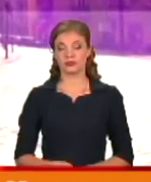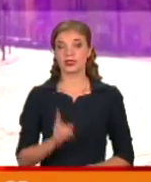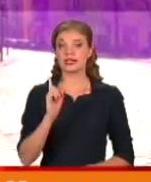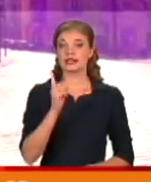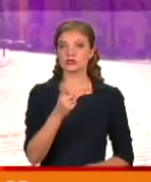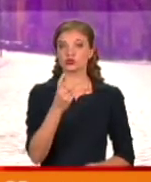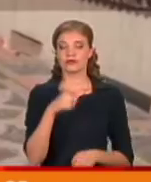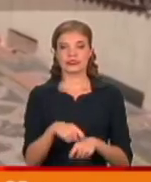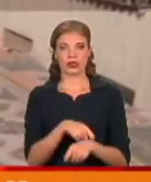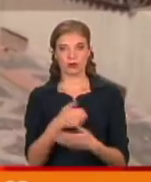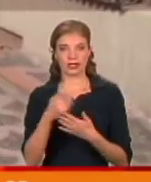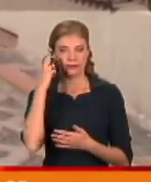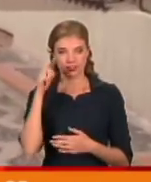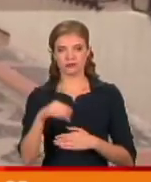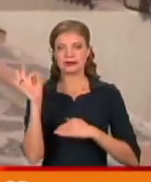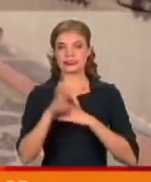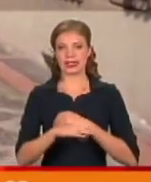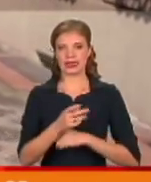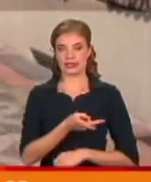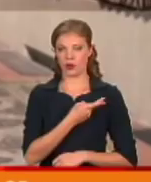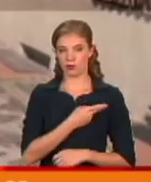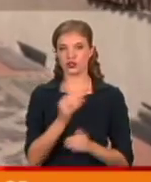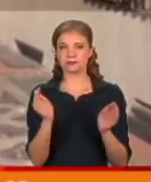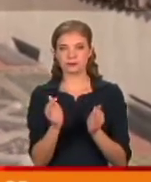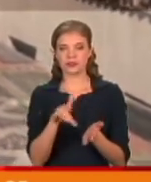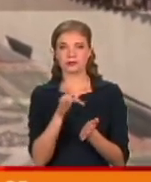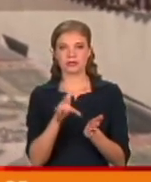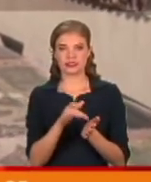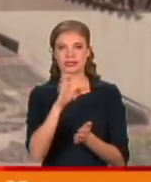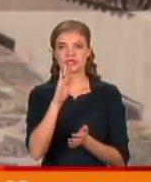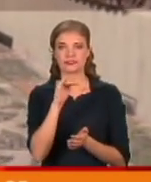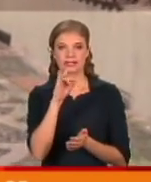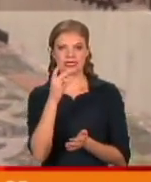Тисяча 200 кілометрів від Києва, західна Польща, невеличке і старовинне містечко